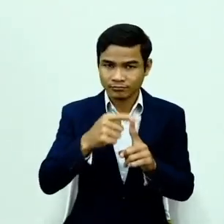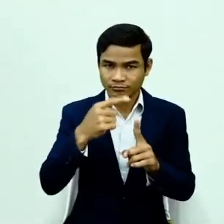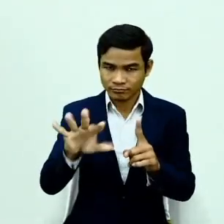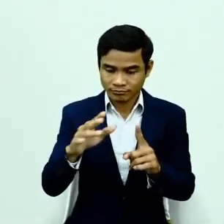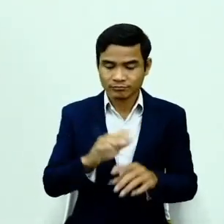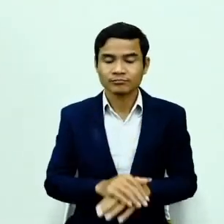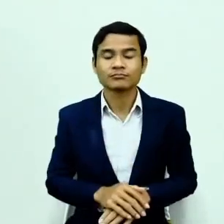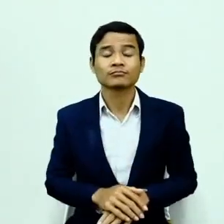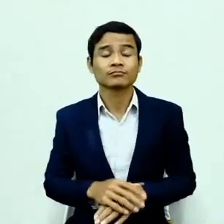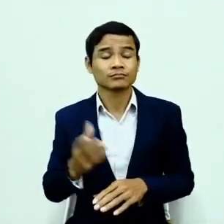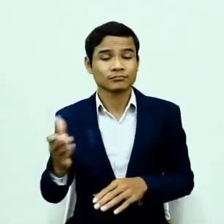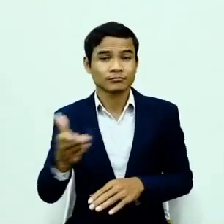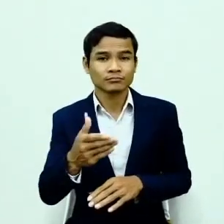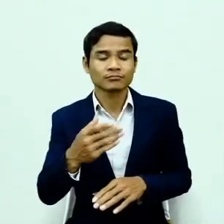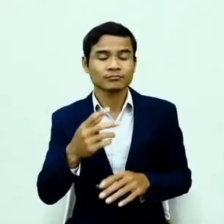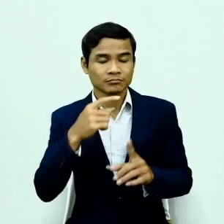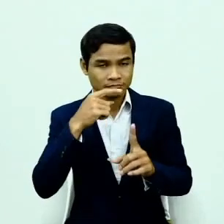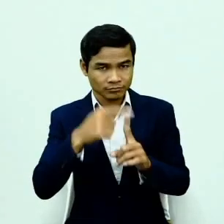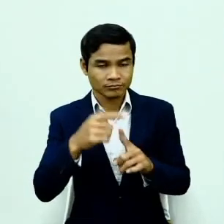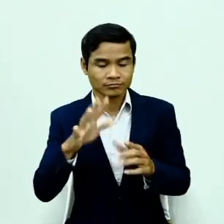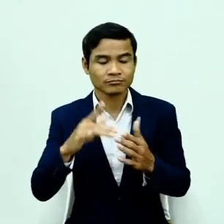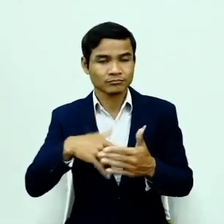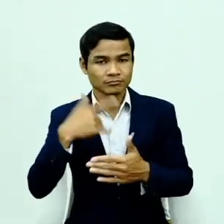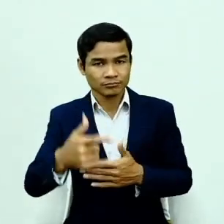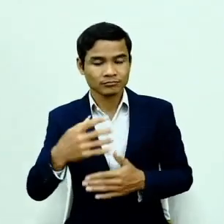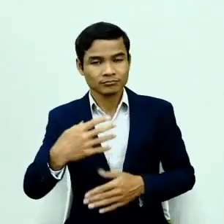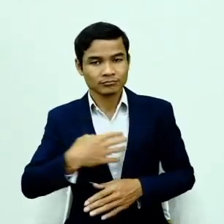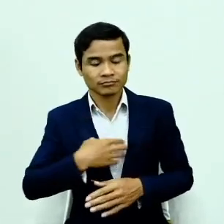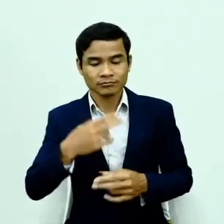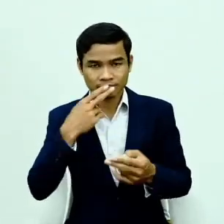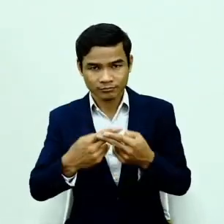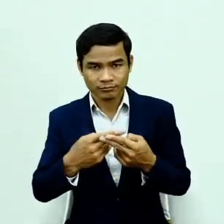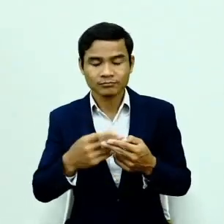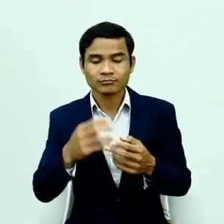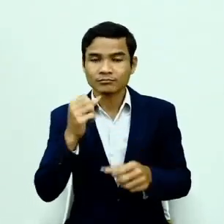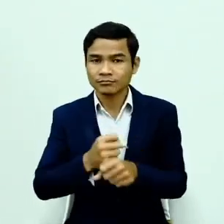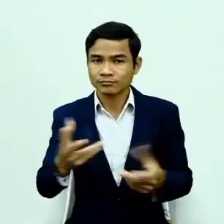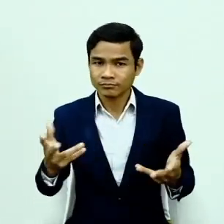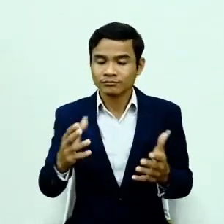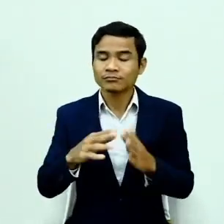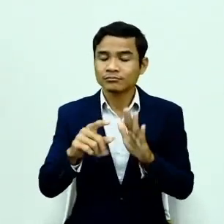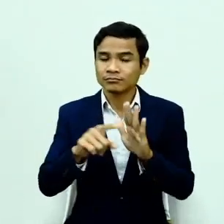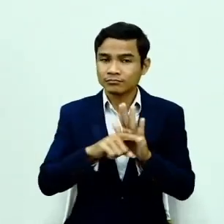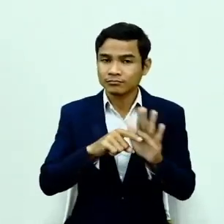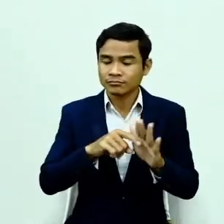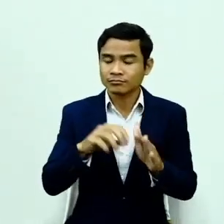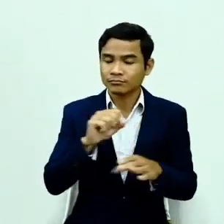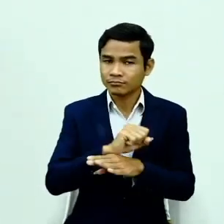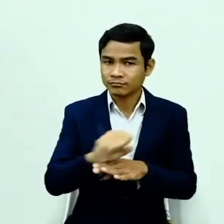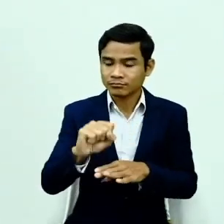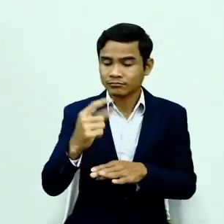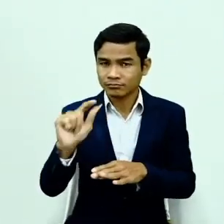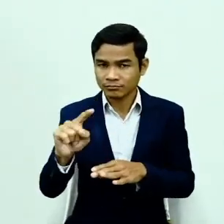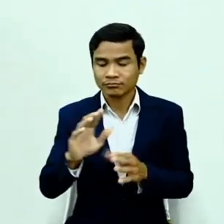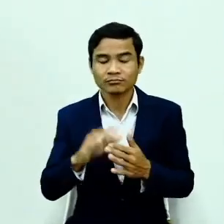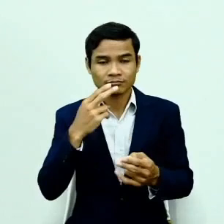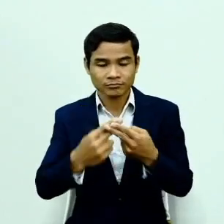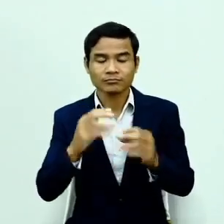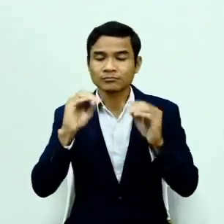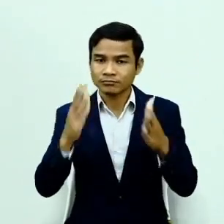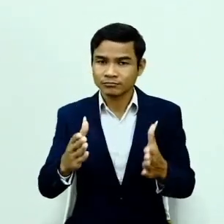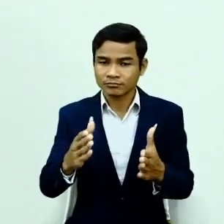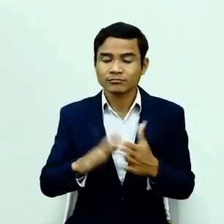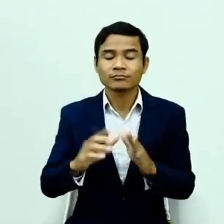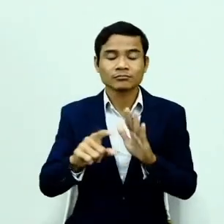hài. Chà, này cổ dơ vì bột và tôm mắt này cổ chẳng mang chùm lại. Thôi chẳng nào tôi đọc thì muốn đi khai chi chùm lại được bọn này cổ kênh này cổ dơ.